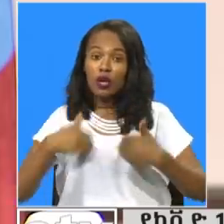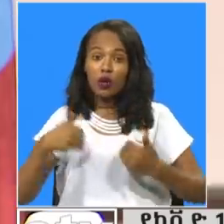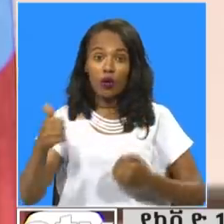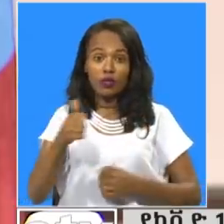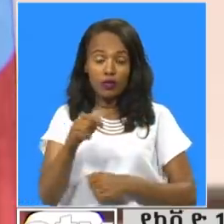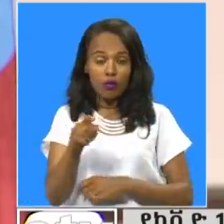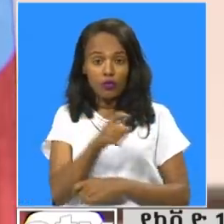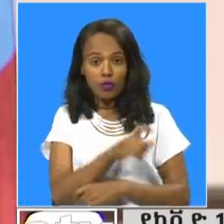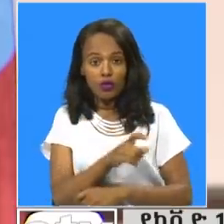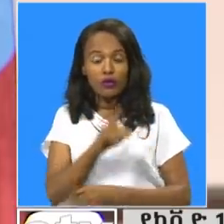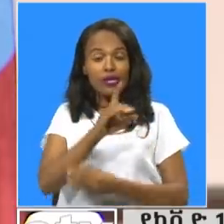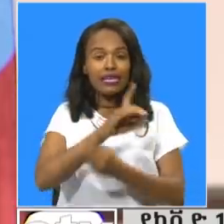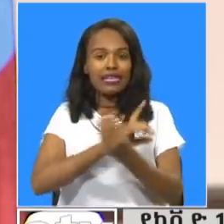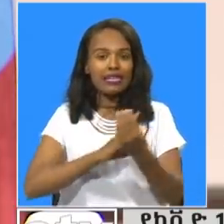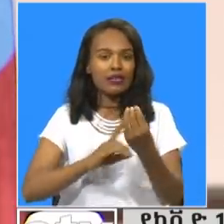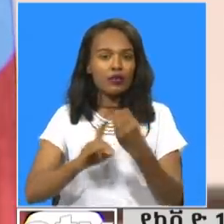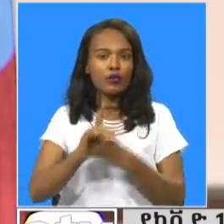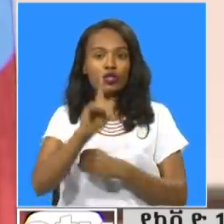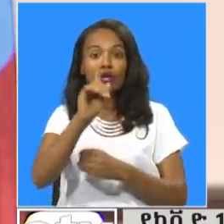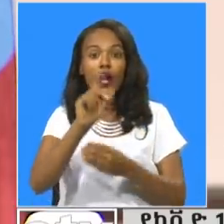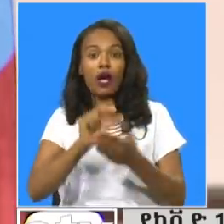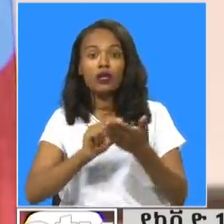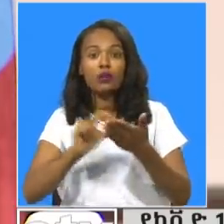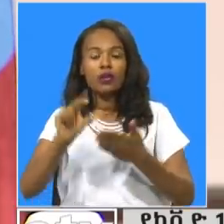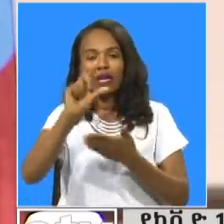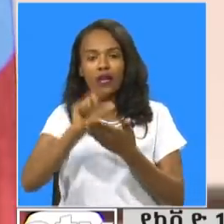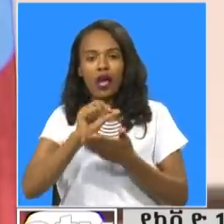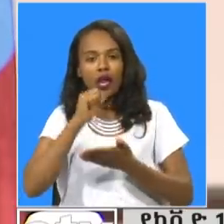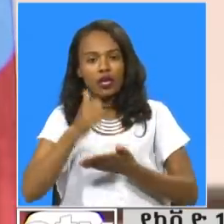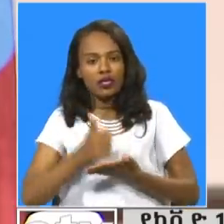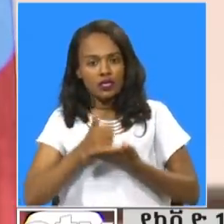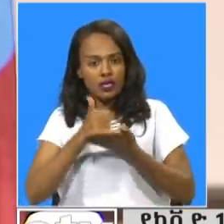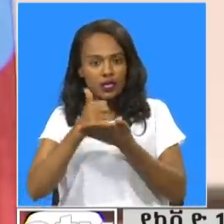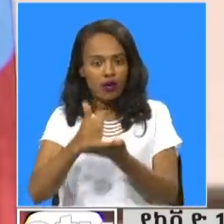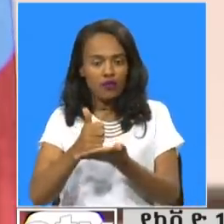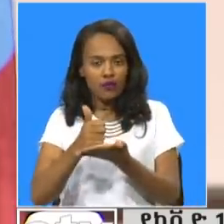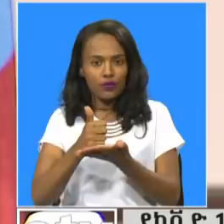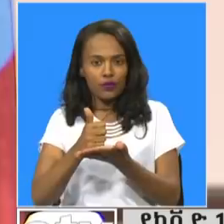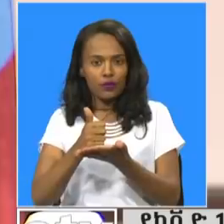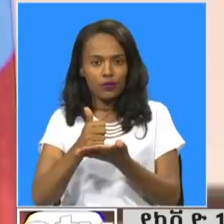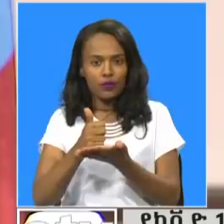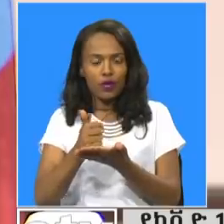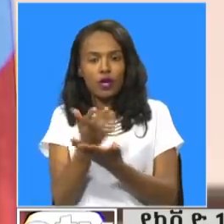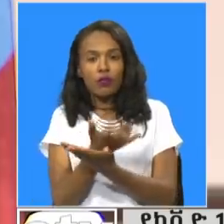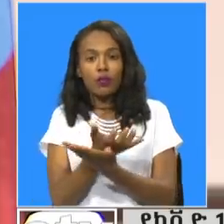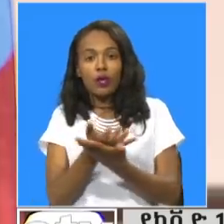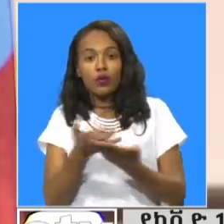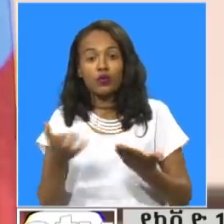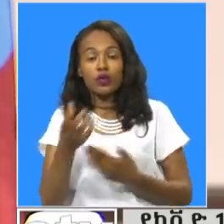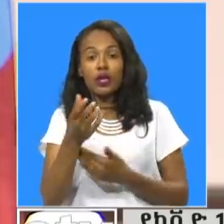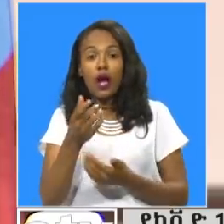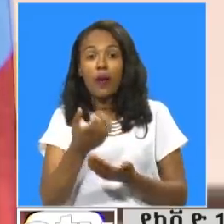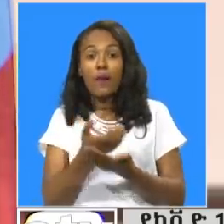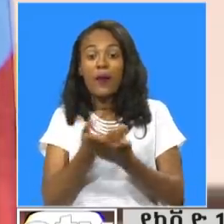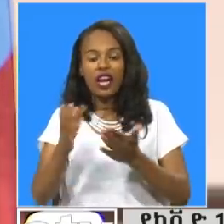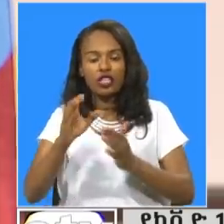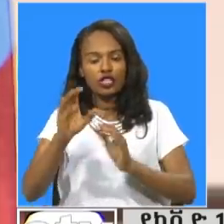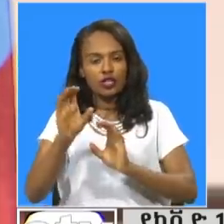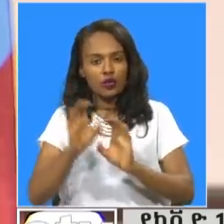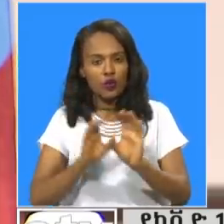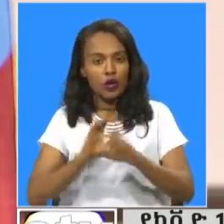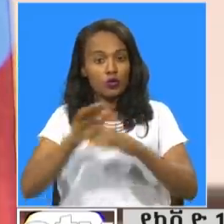ቢሆንም ክልሎችም ከአንድ ቢሊዮን ያላነሰ ድጋፍ በቁስና በካሽ